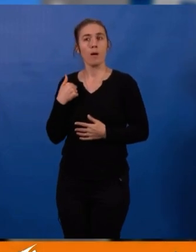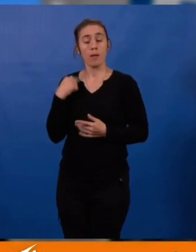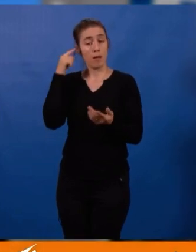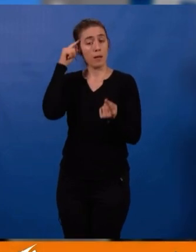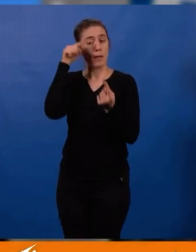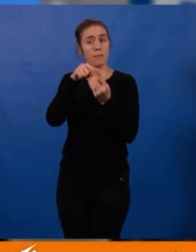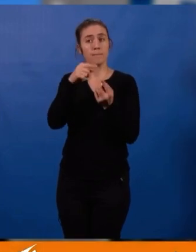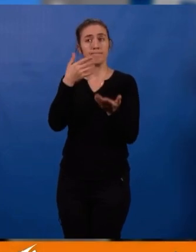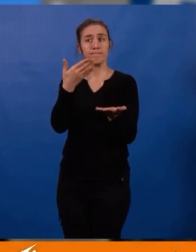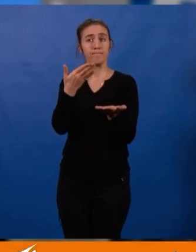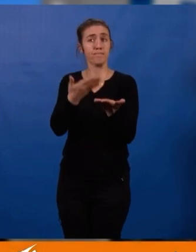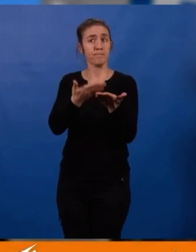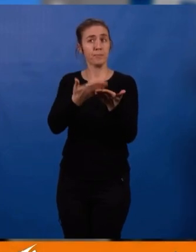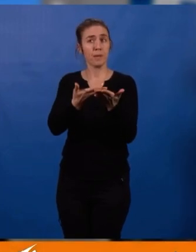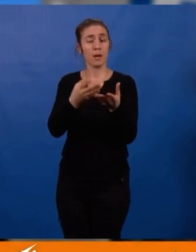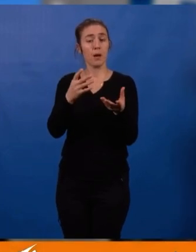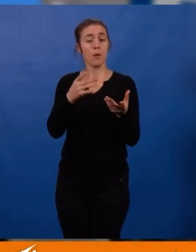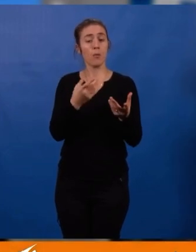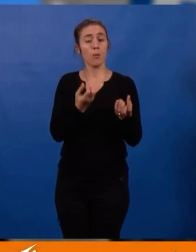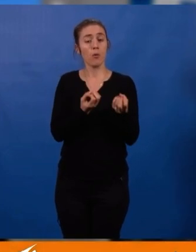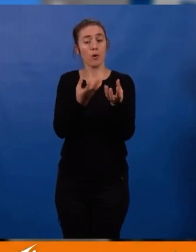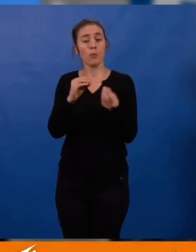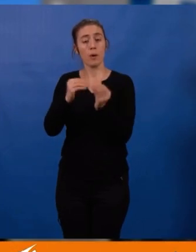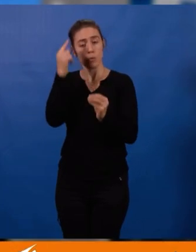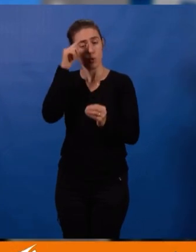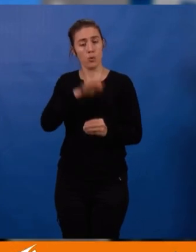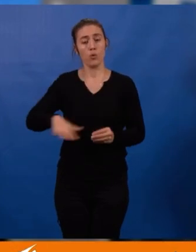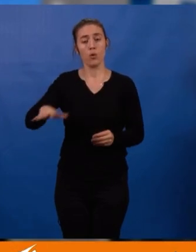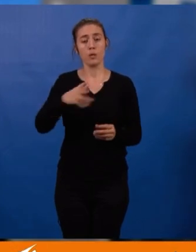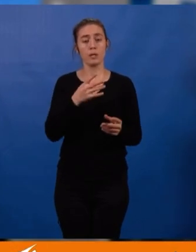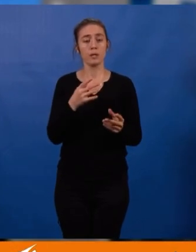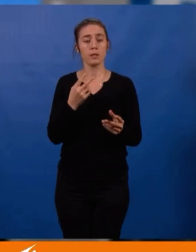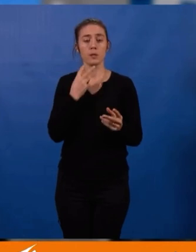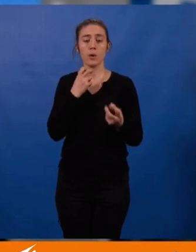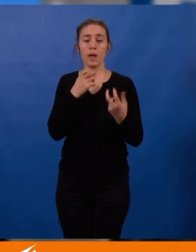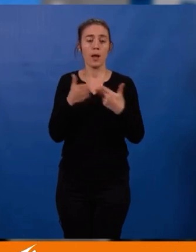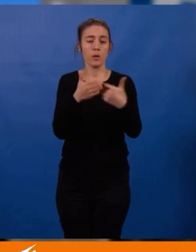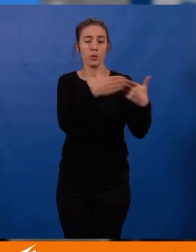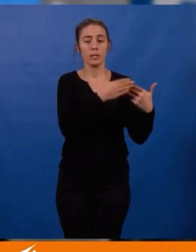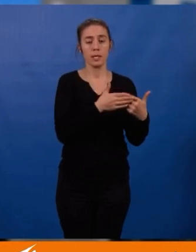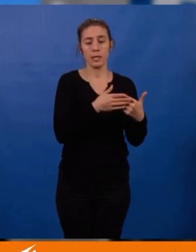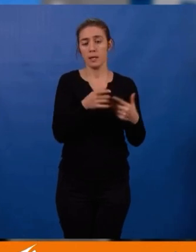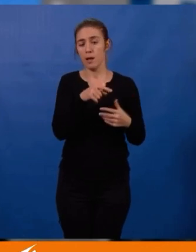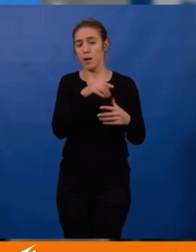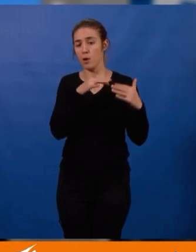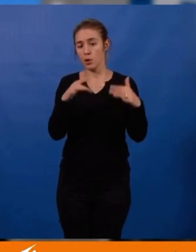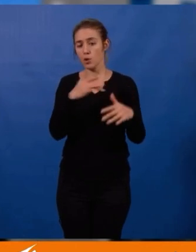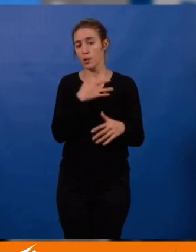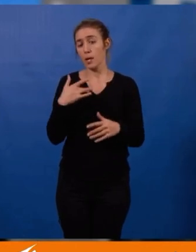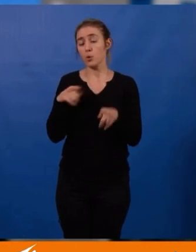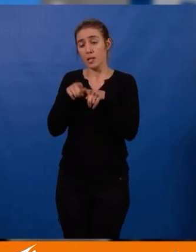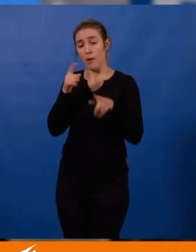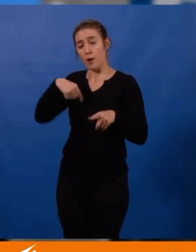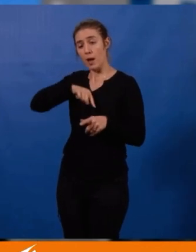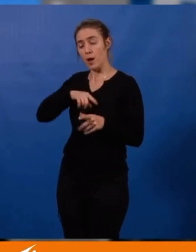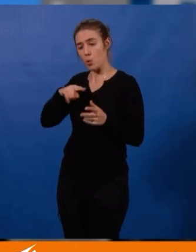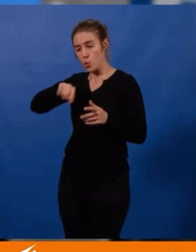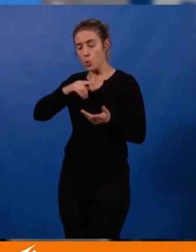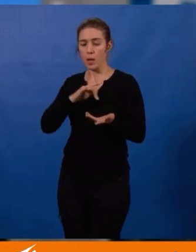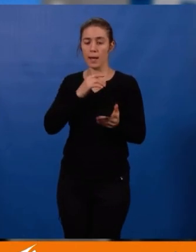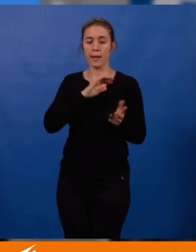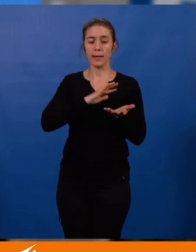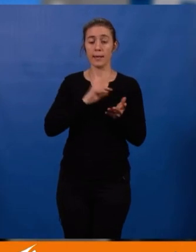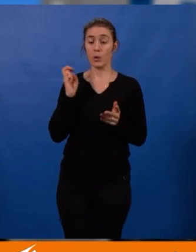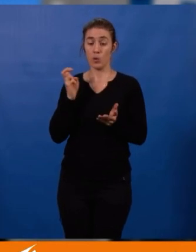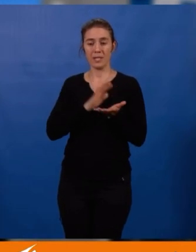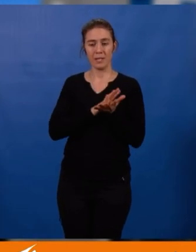celui fondamental de la santé des riverains, mais aussi celui de la cohérence de nos choix en matière de transition écologique, ou devrais-je dire en matière de bifurcation